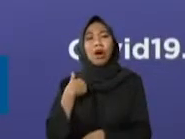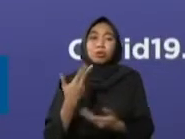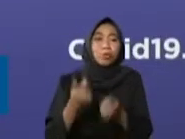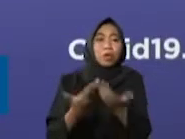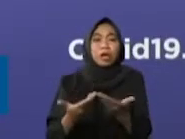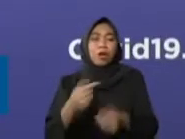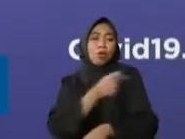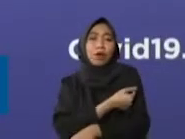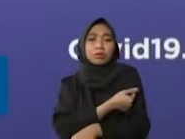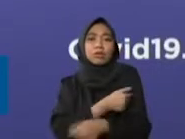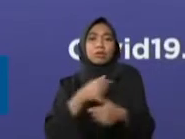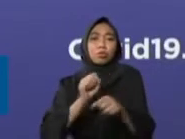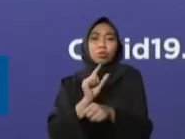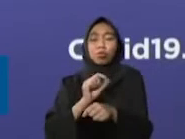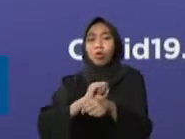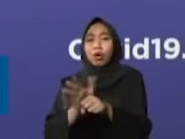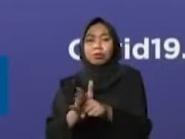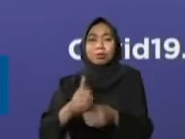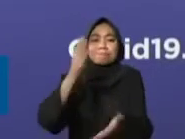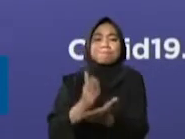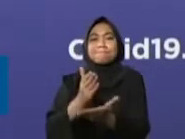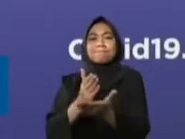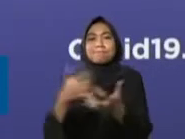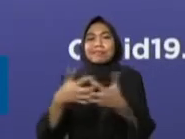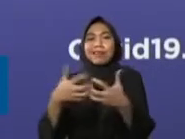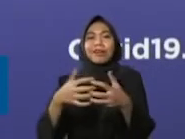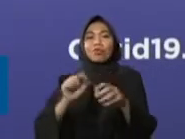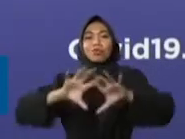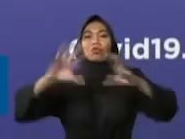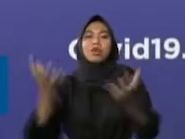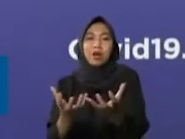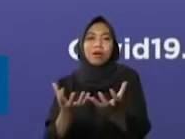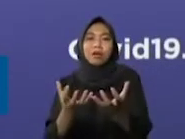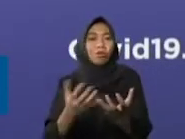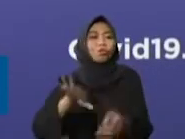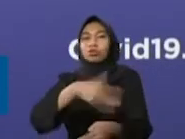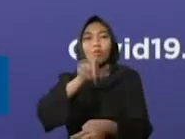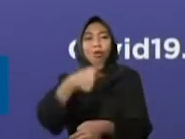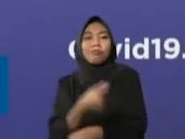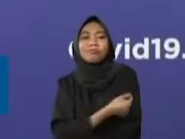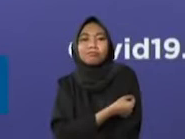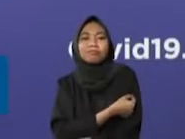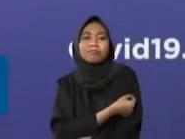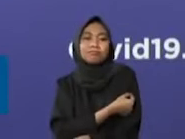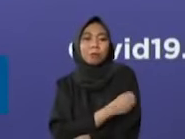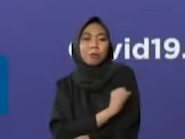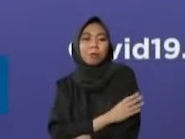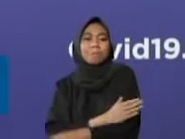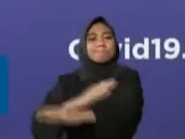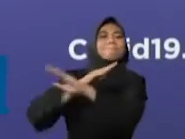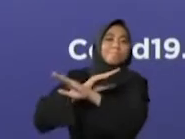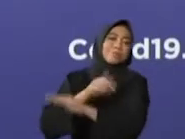standart bagi seluruh dunia untuk bisa memberikan kekebalan kepada kita semua sehingga kita